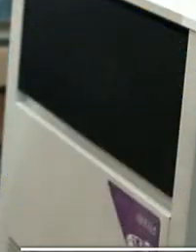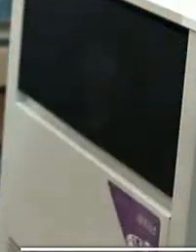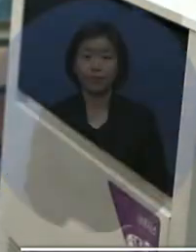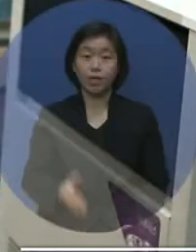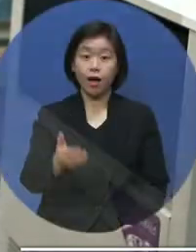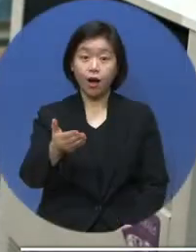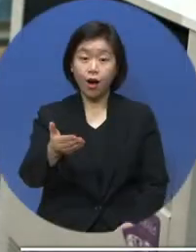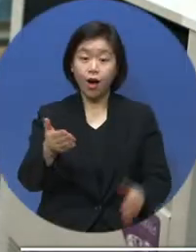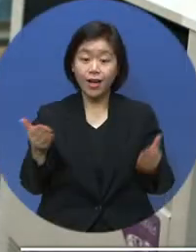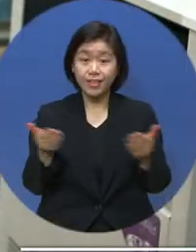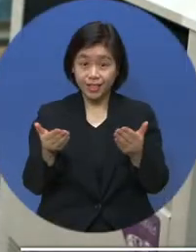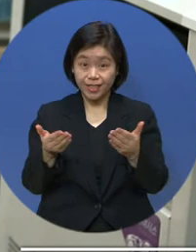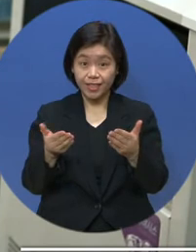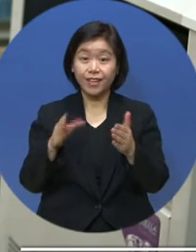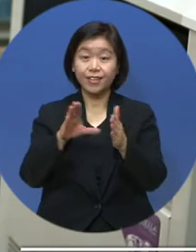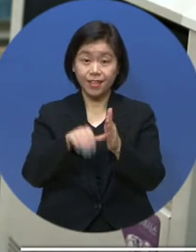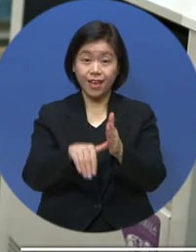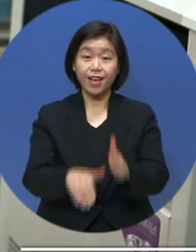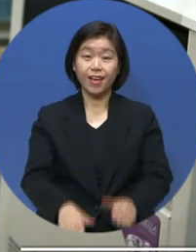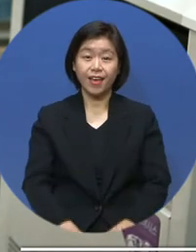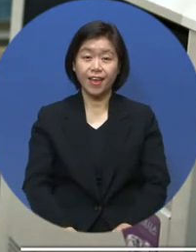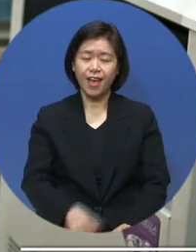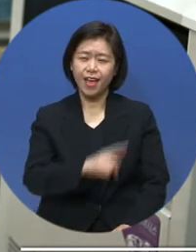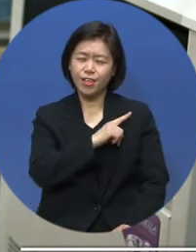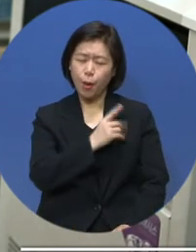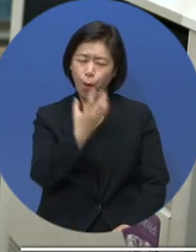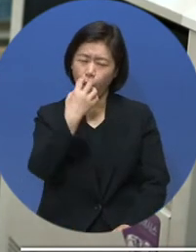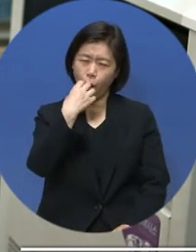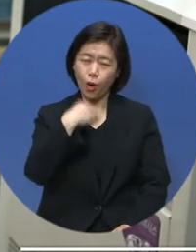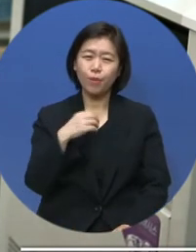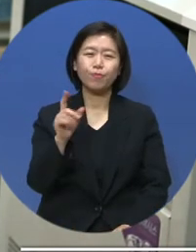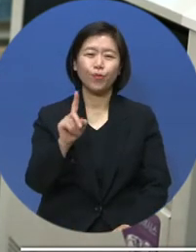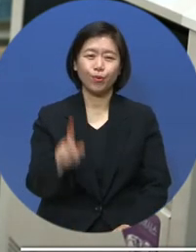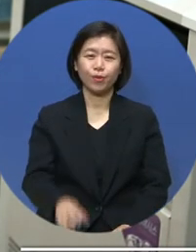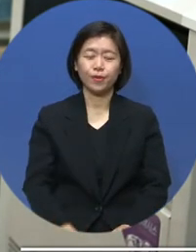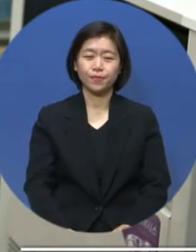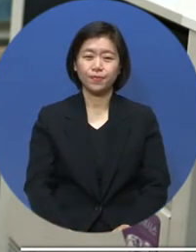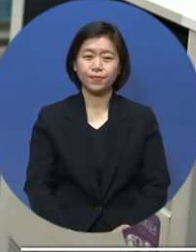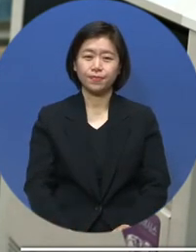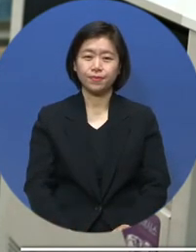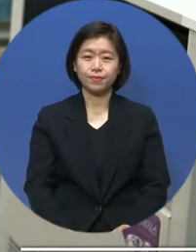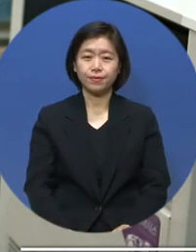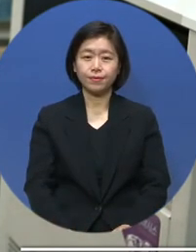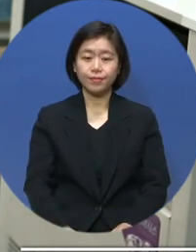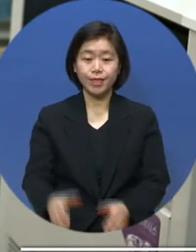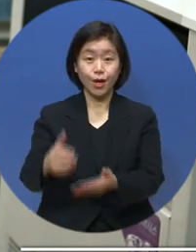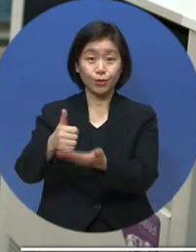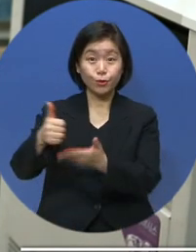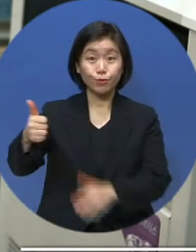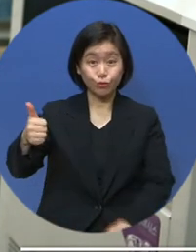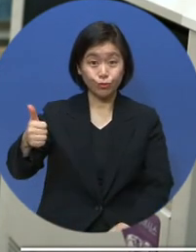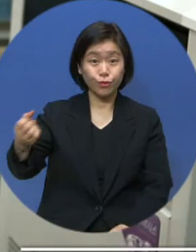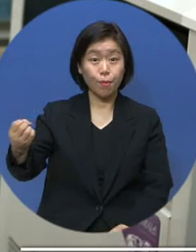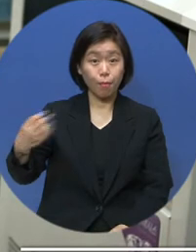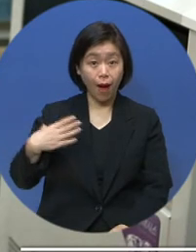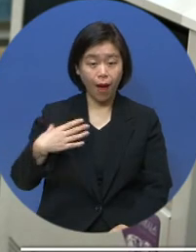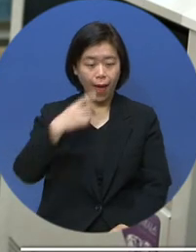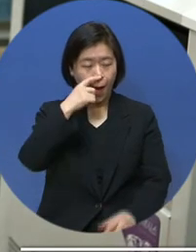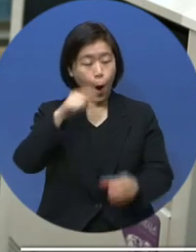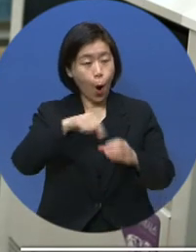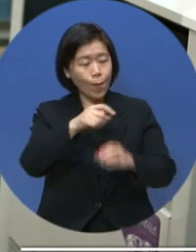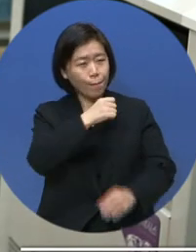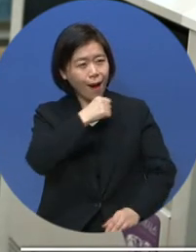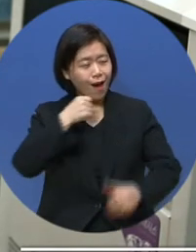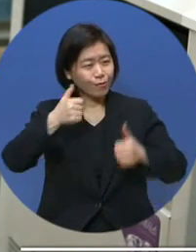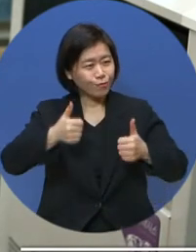바리스타로 일을 해오시면서 가장 좋았던 순간은 언제가 있어요? 손님들이 맛있다고 할 때 되게